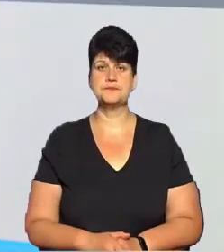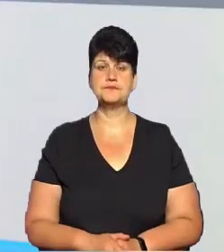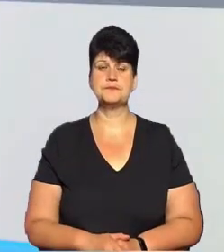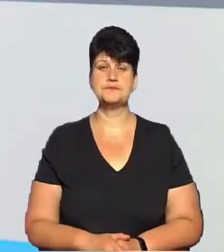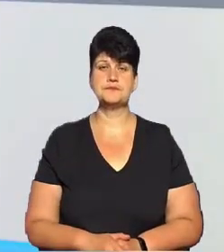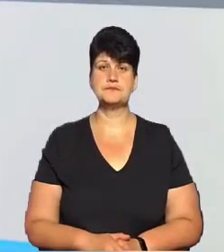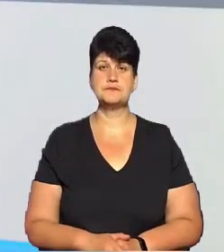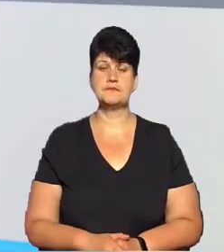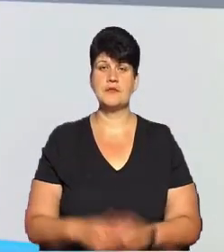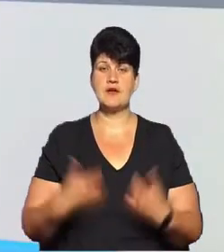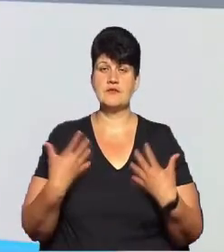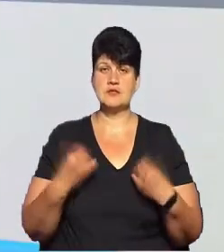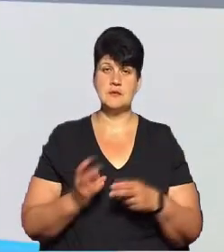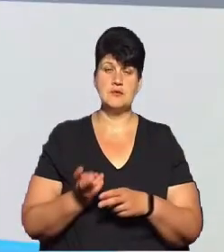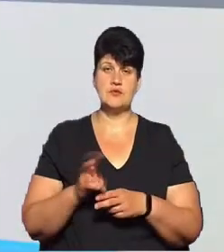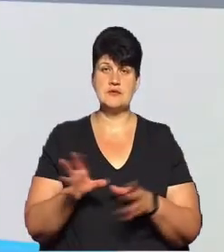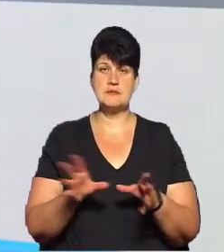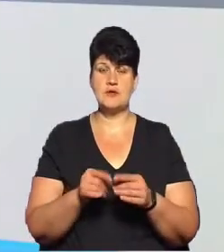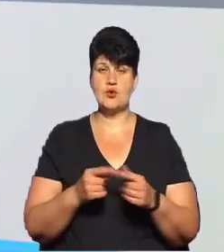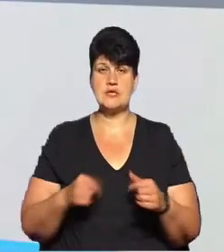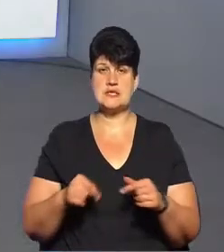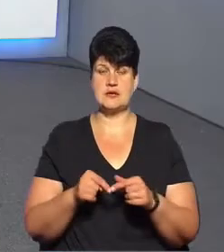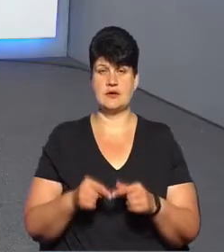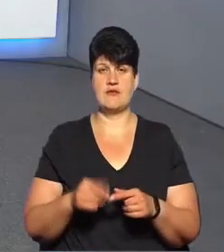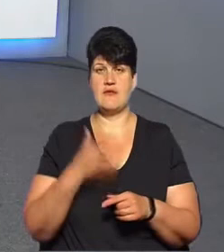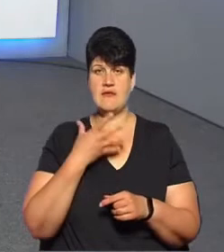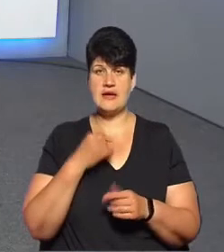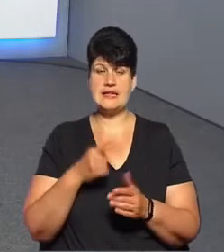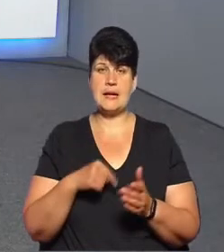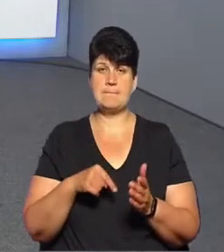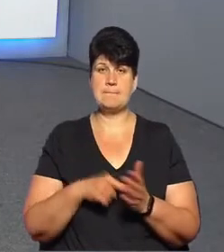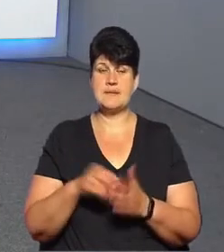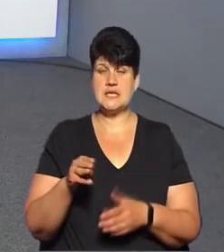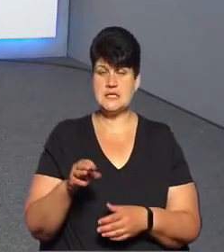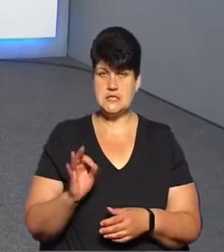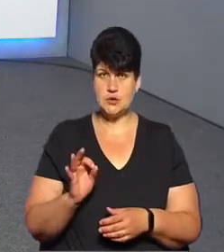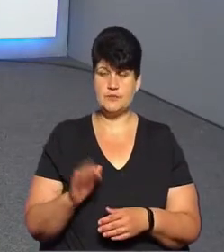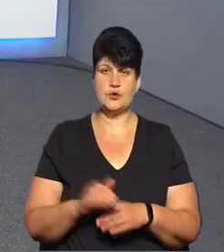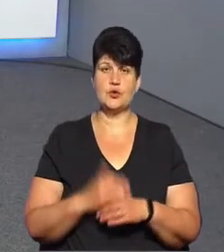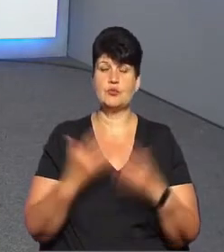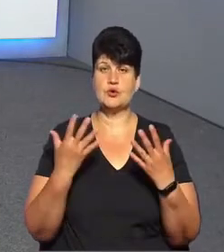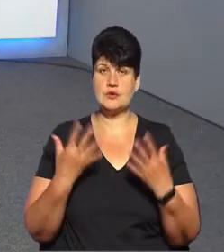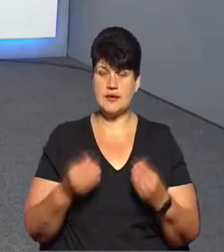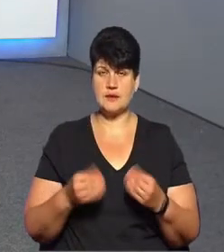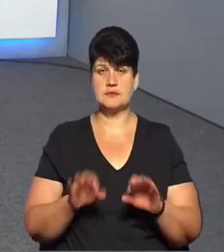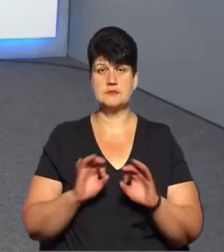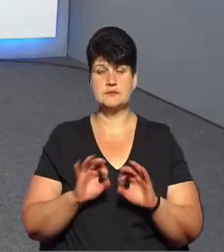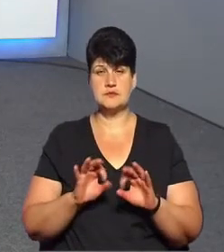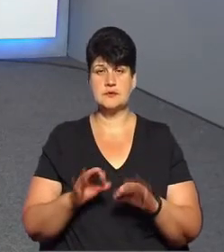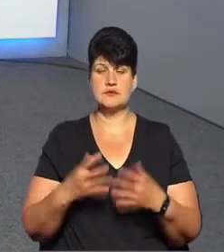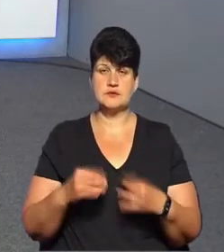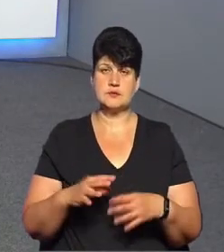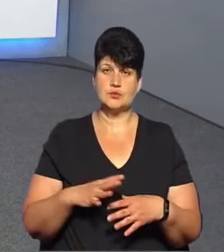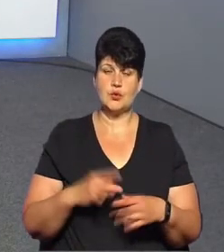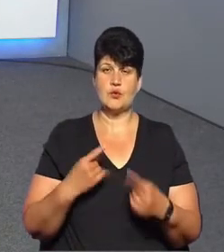До нас вже завітав один з співорганізаторів фестивалю «Файне місто» Володимир Просяко. Вітаю вас, пане Володимире. Доброго дня. Як я анонсувала, будемо говорити про фестиваль, про,